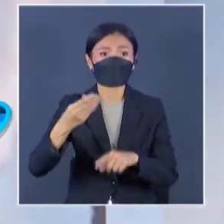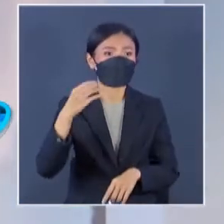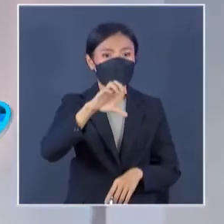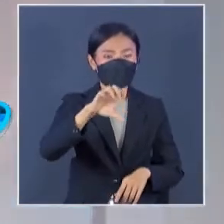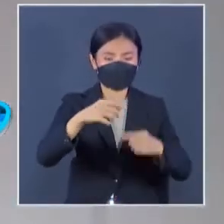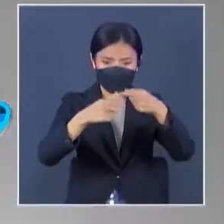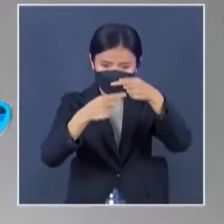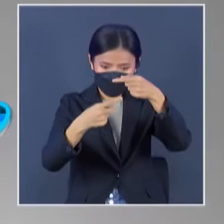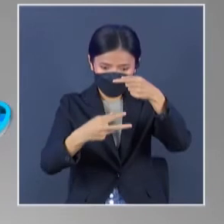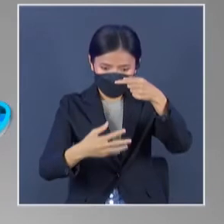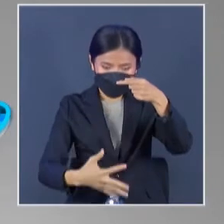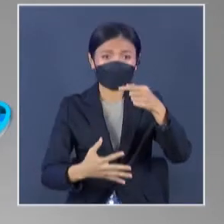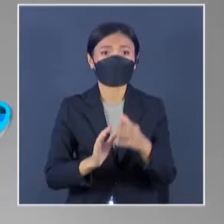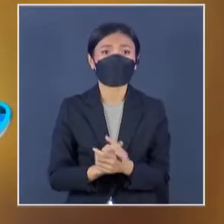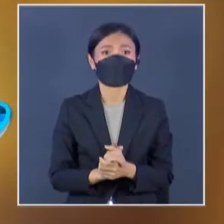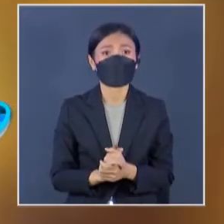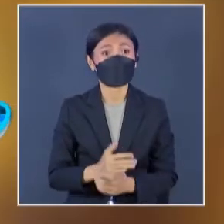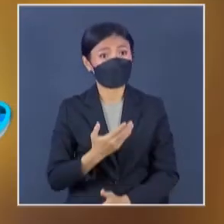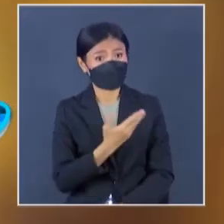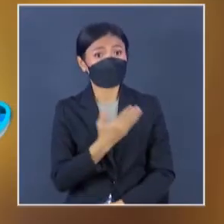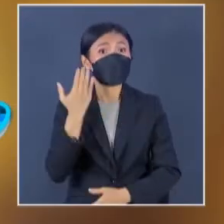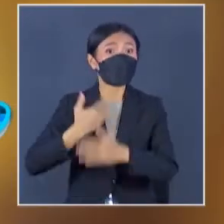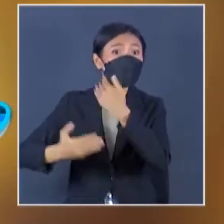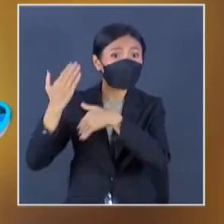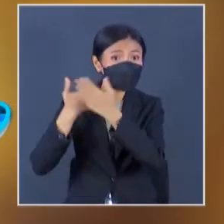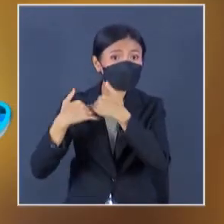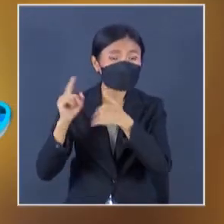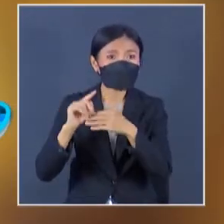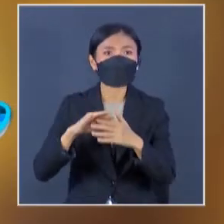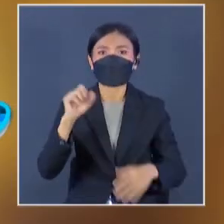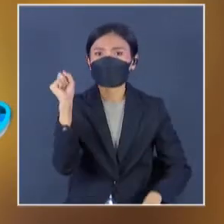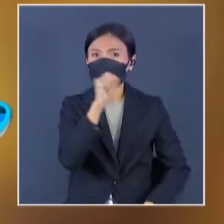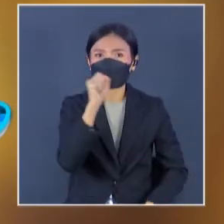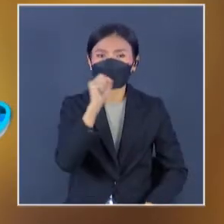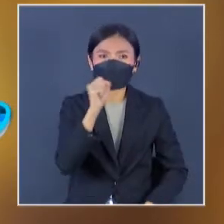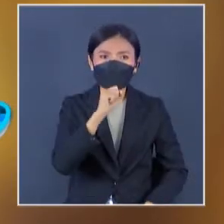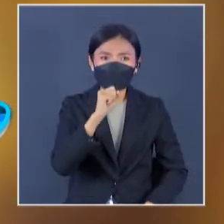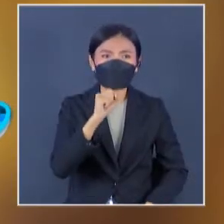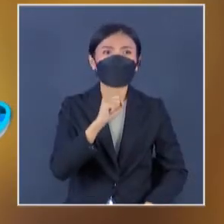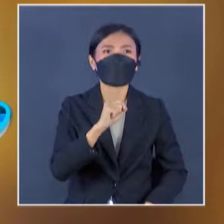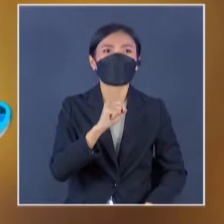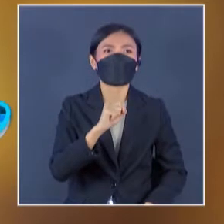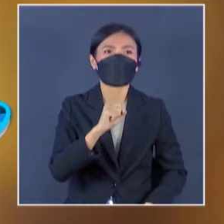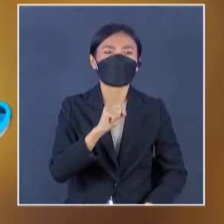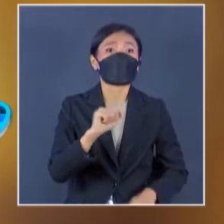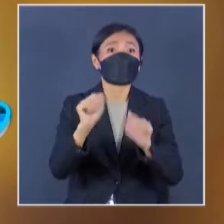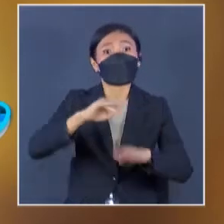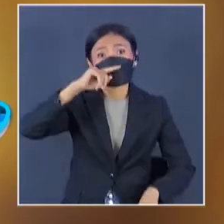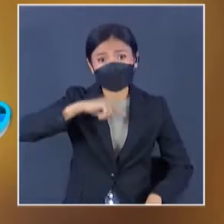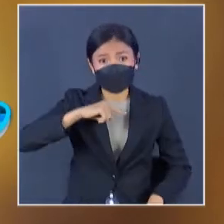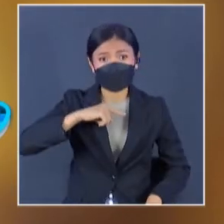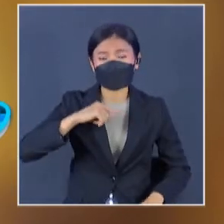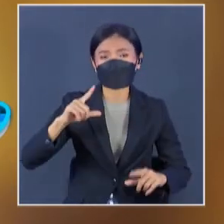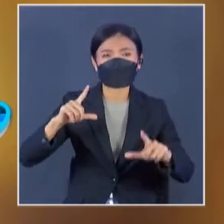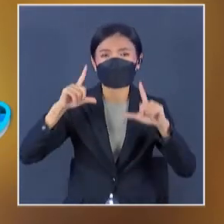ายค่ะสำหรับไวยพจน์เพชรสุพรรณนะคะเป็นนักร้องลูกทุ่งชื่อดังระดับตำนานของประเทศไทยได้รับฉายาว่ารา